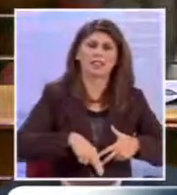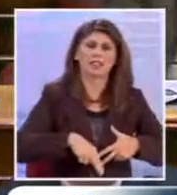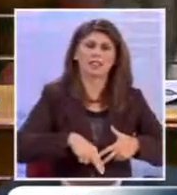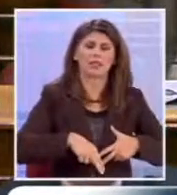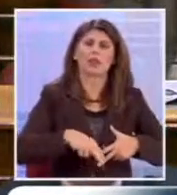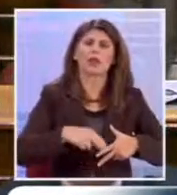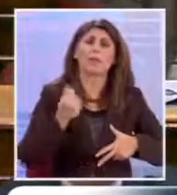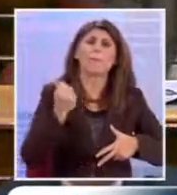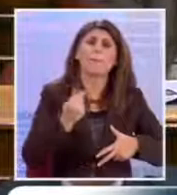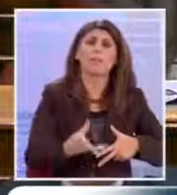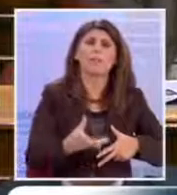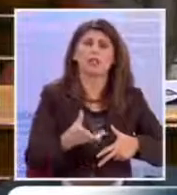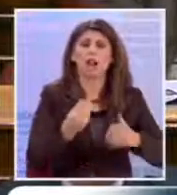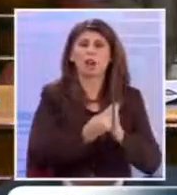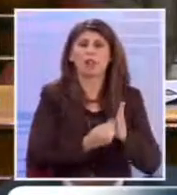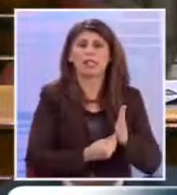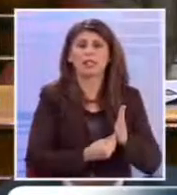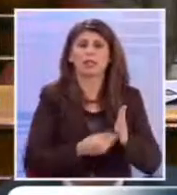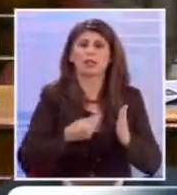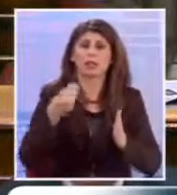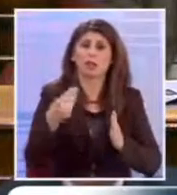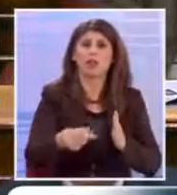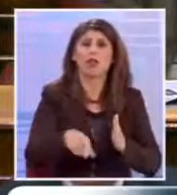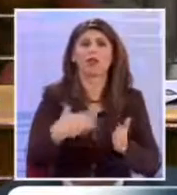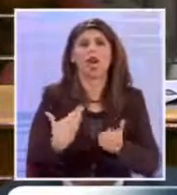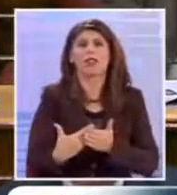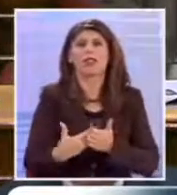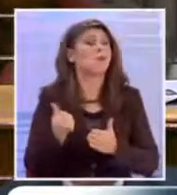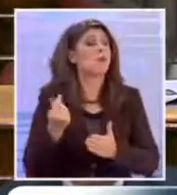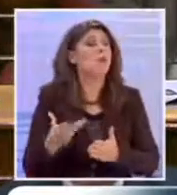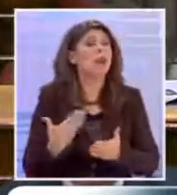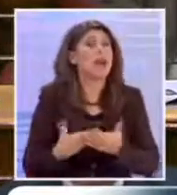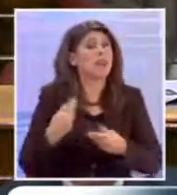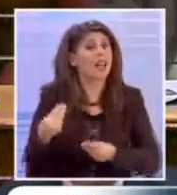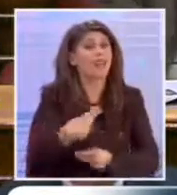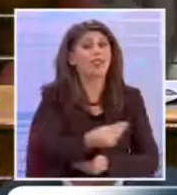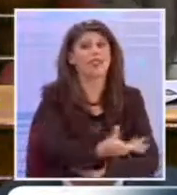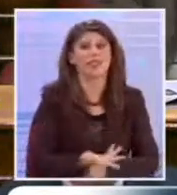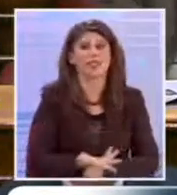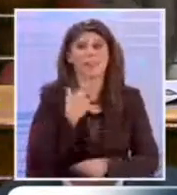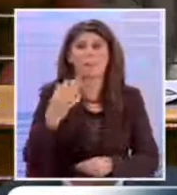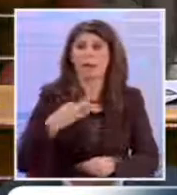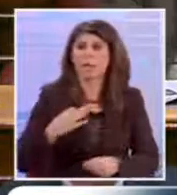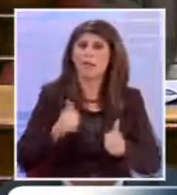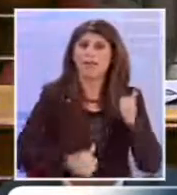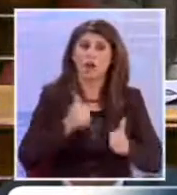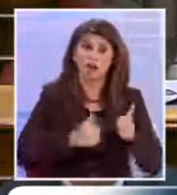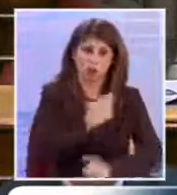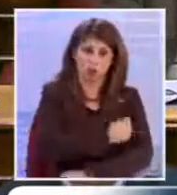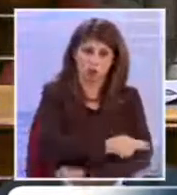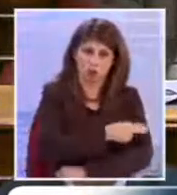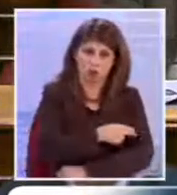το πληθυσμιακό κριτήριο για τη χορήγηση τέτοιων αδειών. Μας είπε για τους διαγωνισμούς στα νοσοκομεία